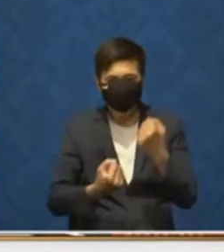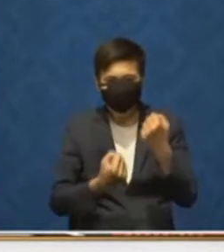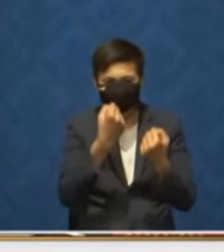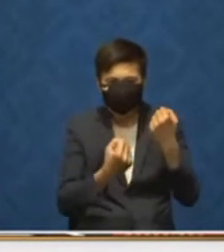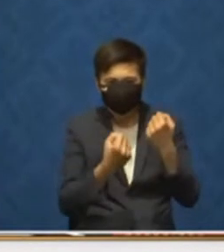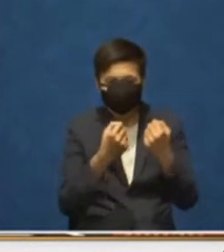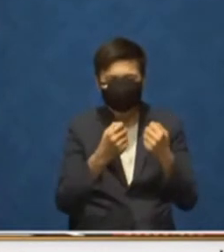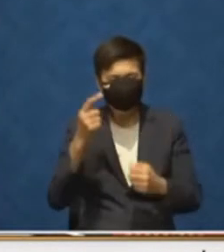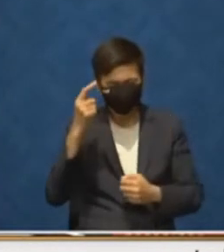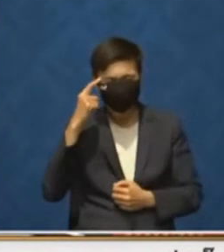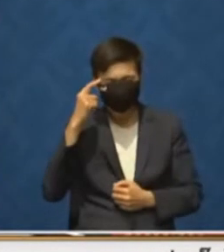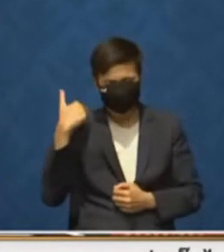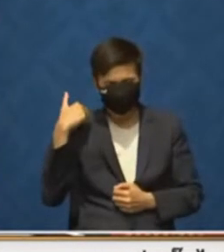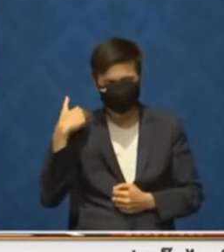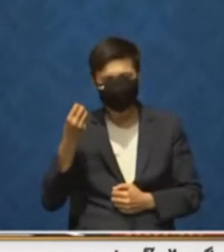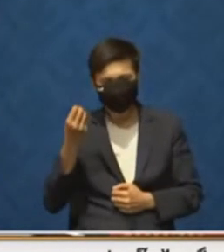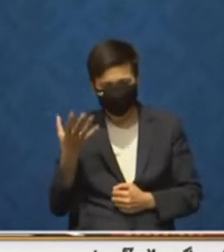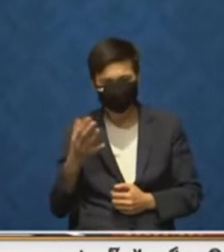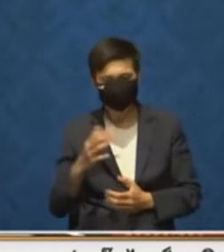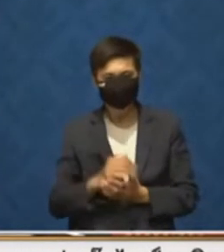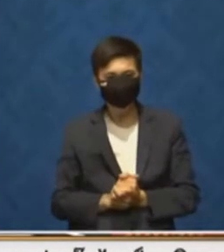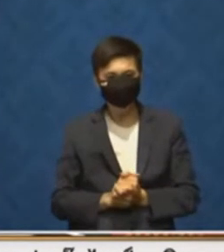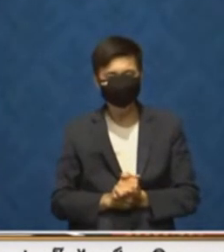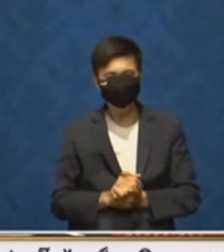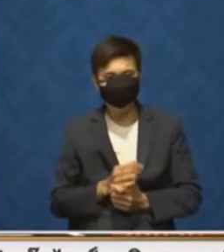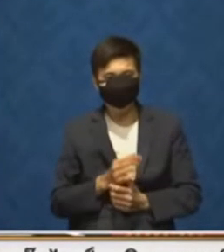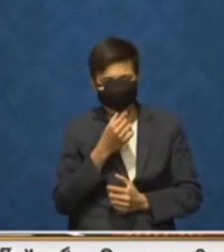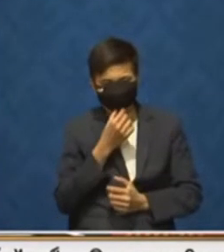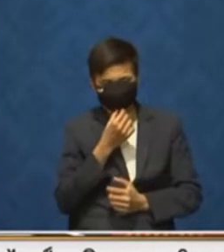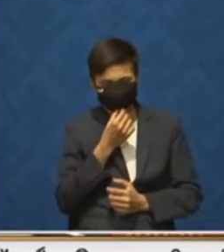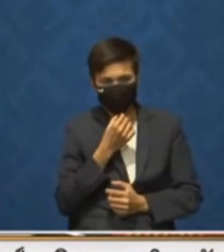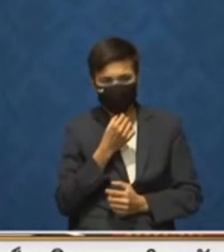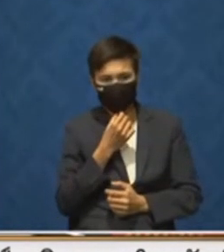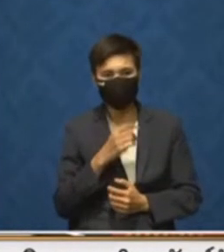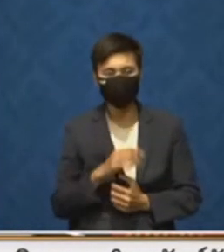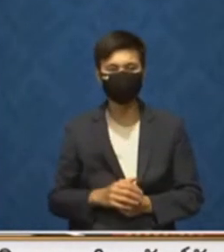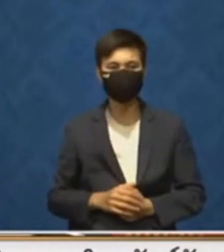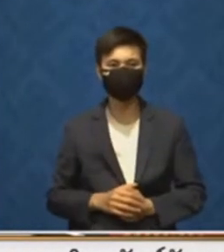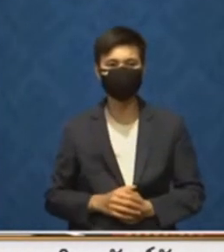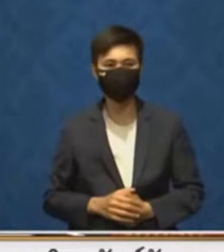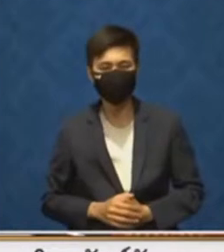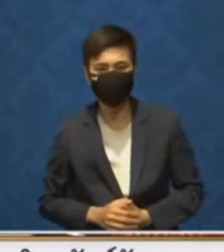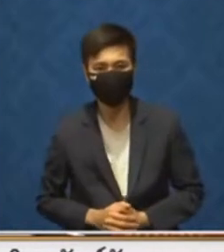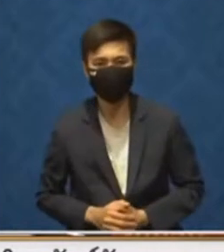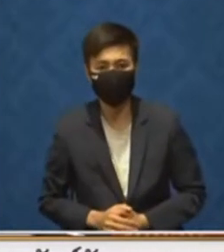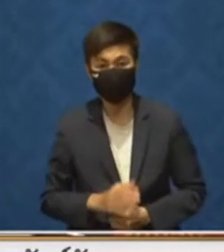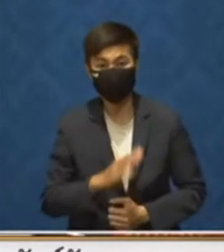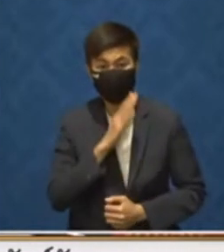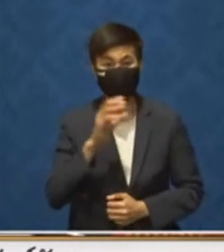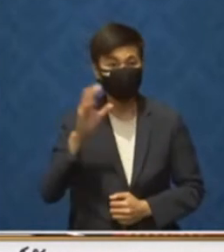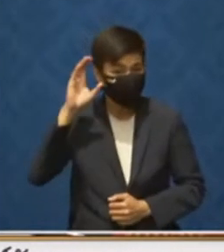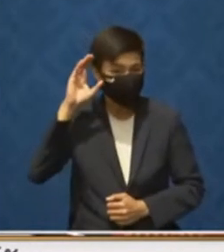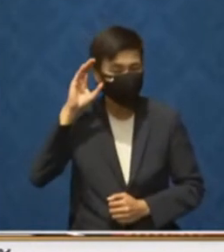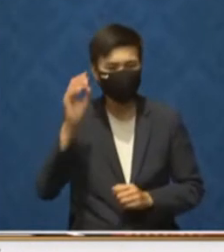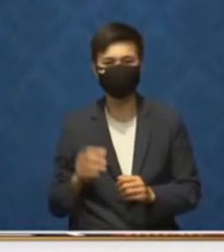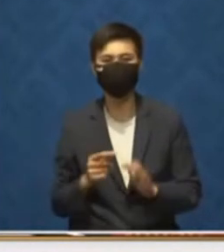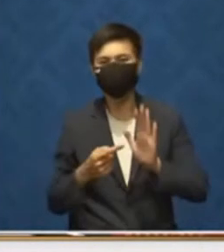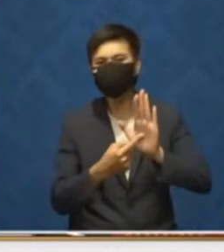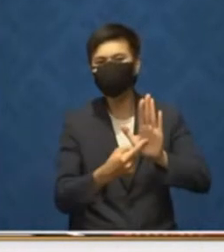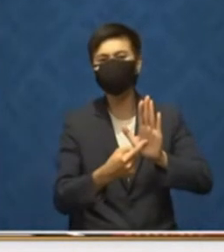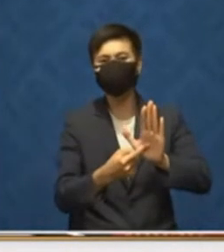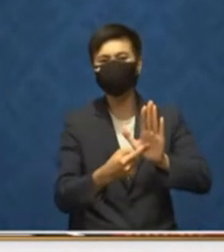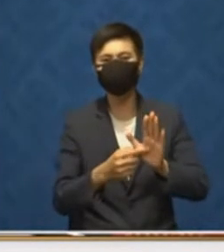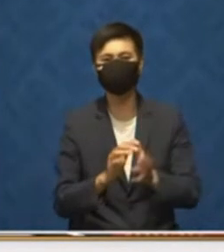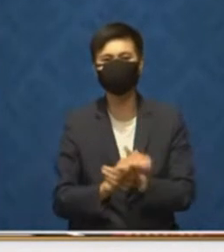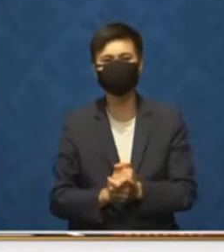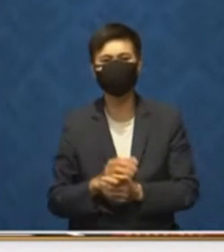นั้นก็ได้ที่เอามาพูดแบบนี้ได้เนี่ยถ้าจะให้ไว้วางใจให้ได้ยกตัวอย่างจะให้ไว้วาง